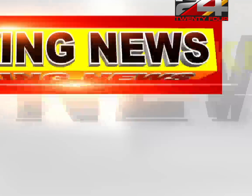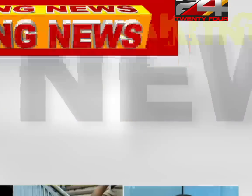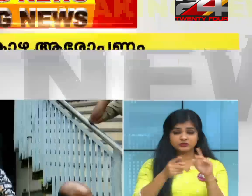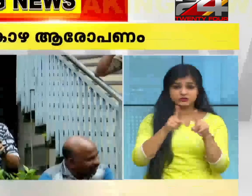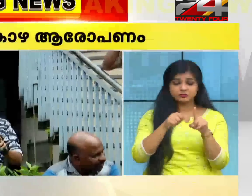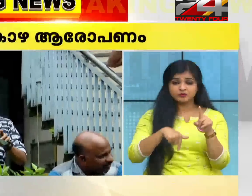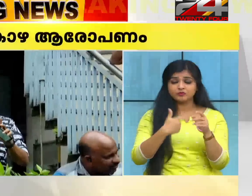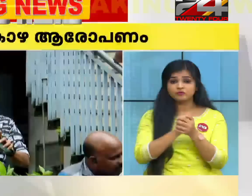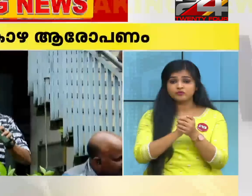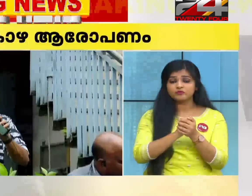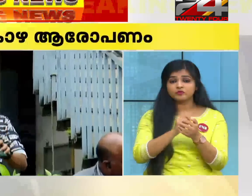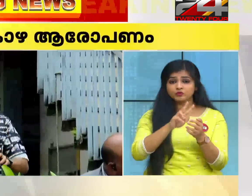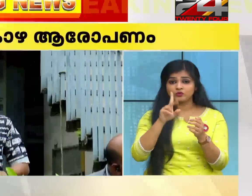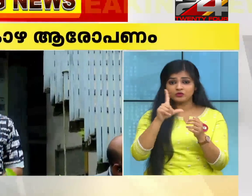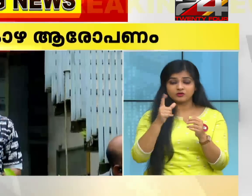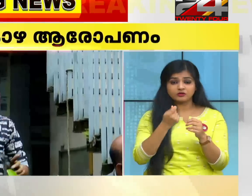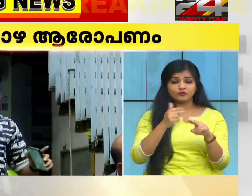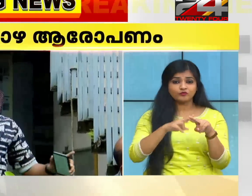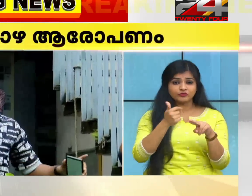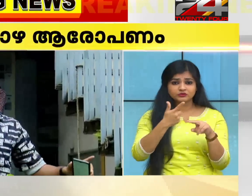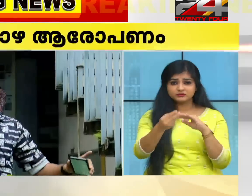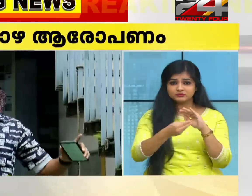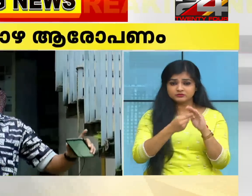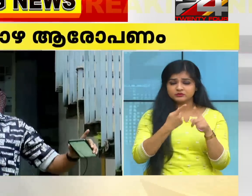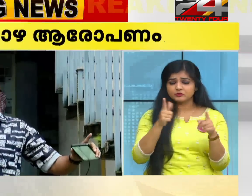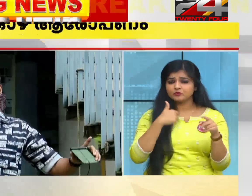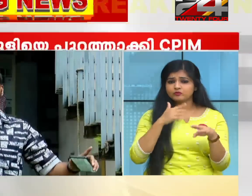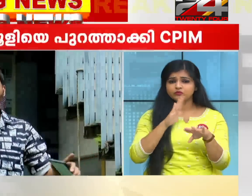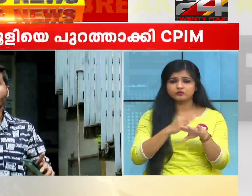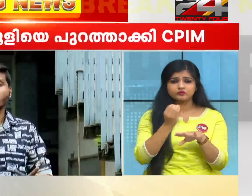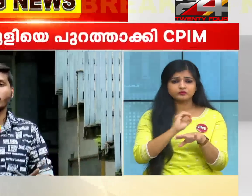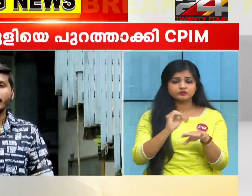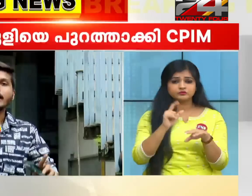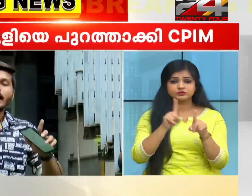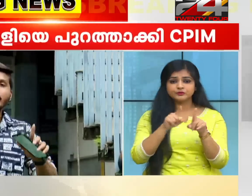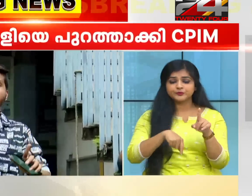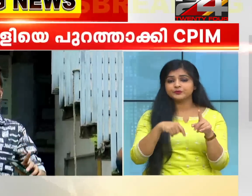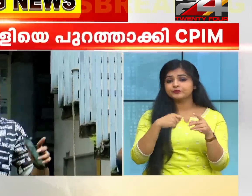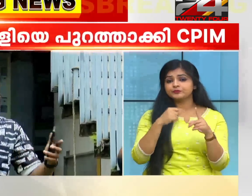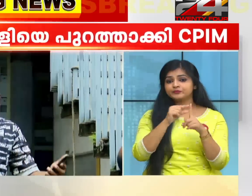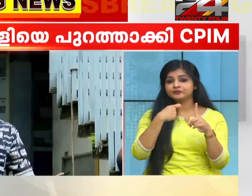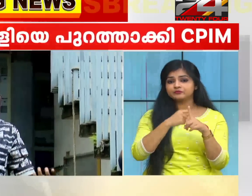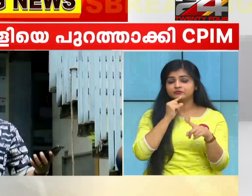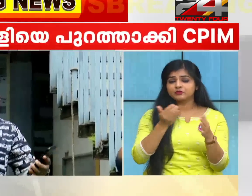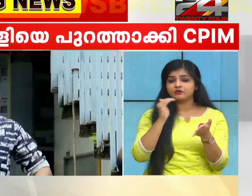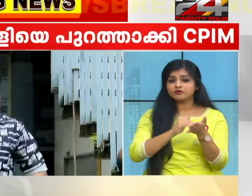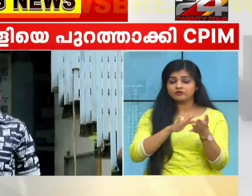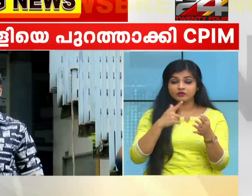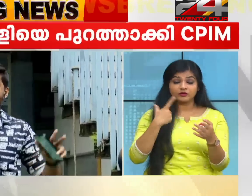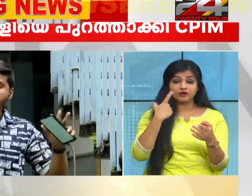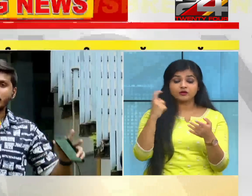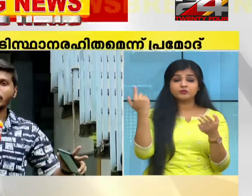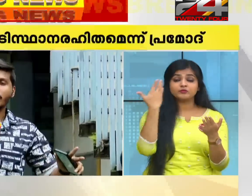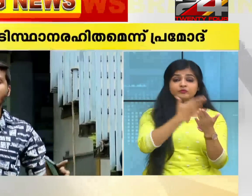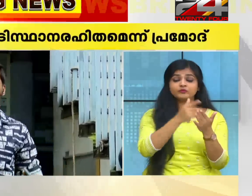ആ രീതിയിലുള്ള യാതൊരു സാമ്പത്തിക ഇടപാടും താൻ നടത്തിയിട്ടില്ല എന്ന് അടിവരയിട്ട് പറയുകയാണ് പ്രമോദ് കോട്ടൂളി. അതിനാലാണ് ഈ പരാതി ഉയർന്നു എന്ന് വിശ്വസിക്കപ്പെടുന്ന